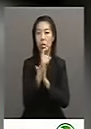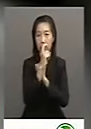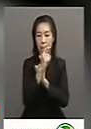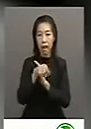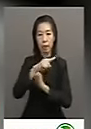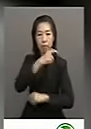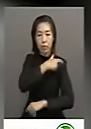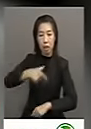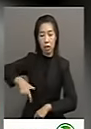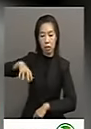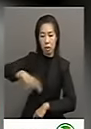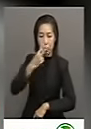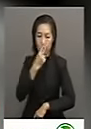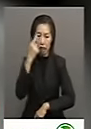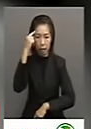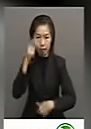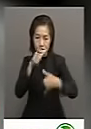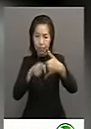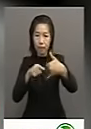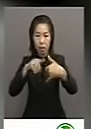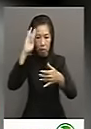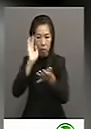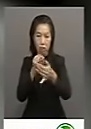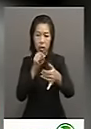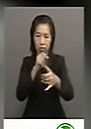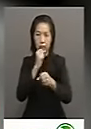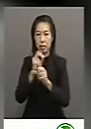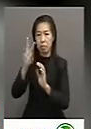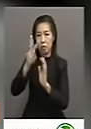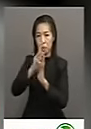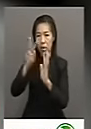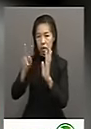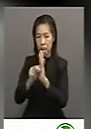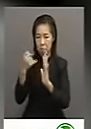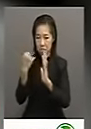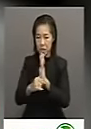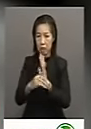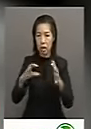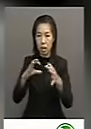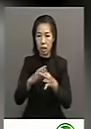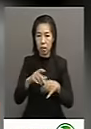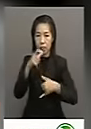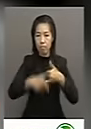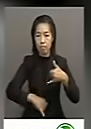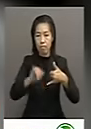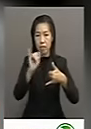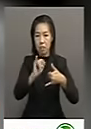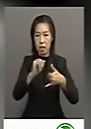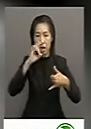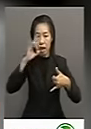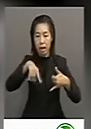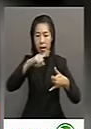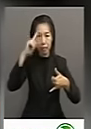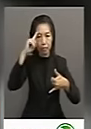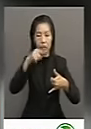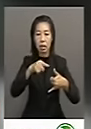างสำนักพระราชวังพิจารณาแล้วก็เห็นว่าการกระทำนี้เป็นความผิดวินัยฐานกระทำการอันได้ชื่อว่าเป็นผู้ประพฤติชั่วจึงควรลง